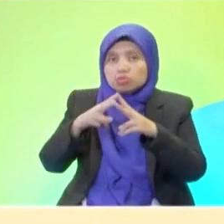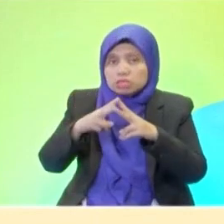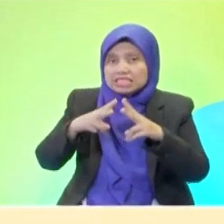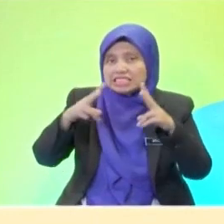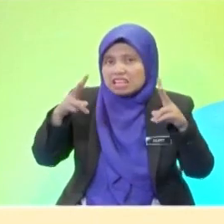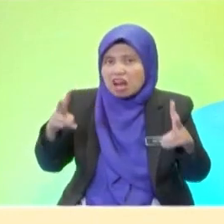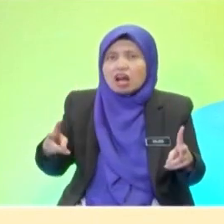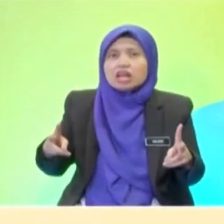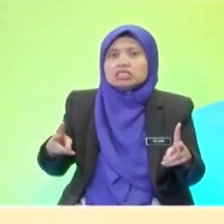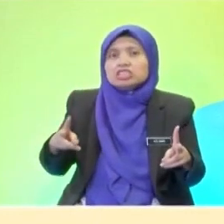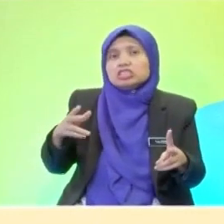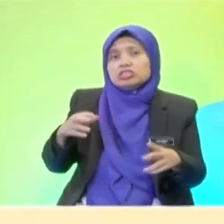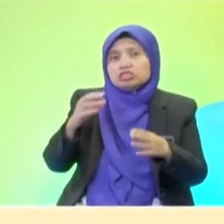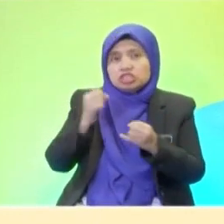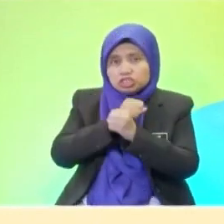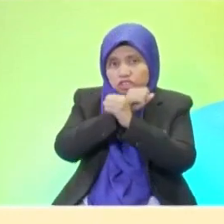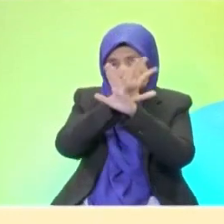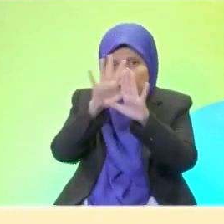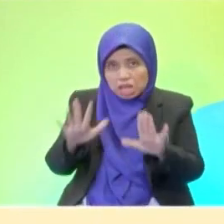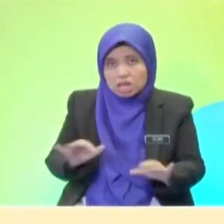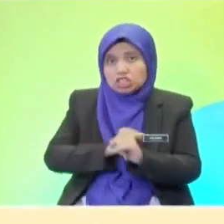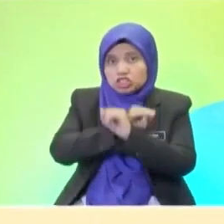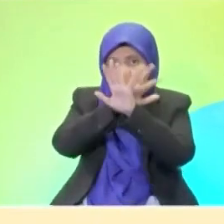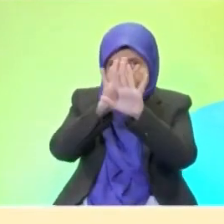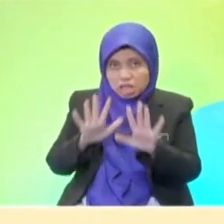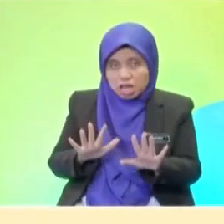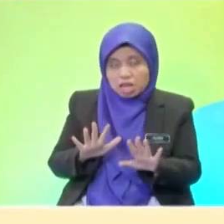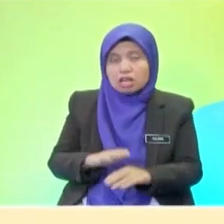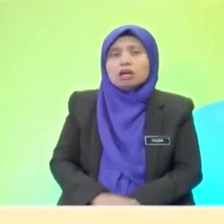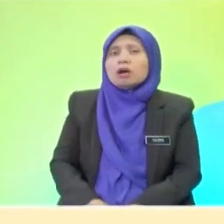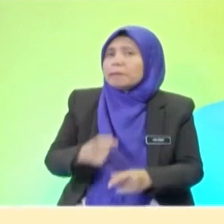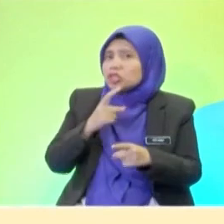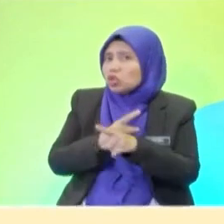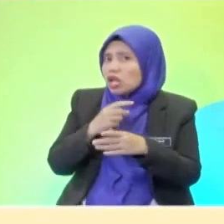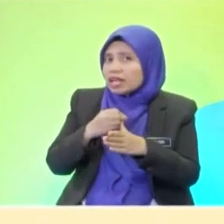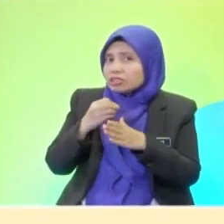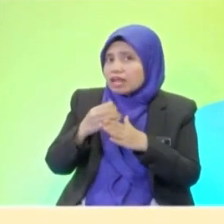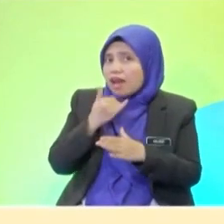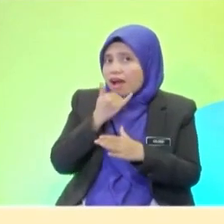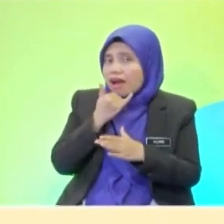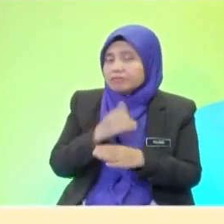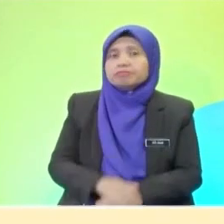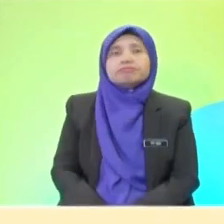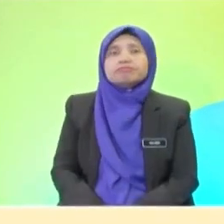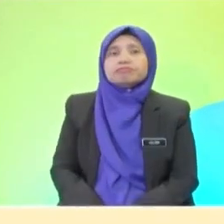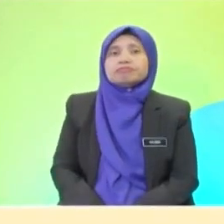Biru sangat jerni Adakah jawaban itu Muktamar Adakah respon itu mau naik